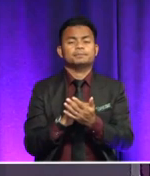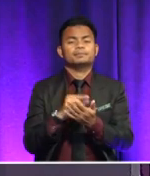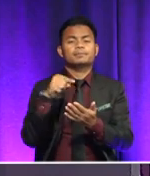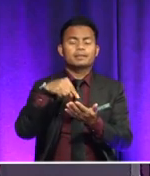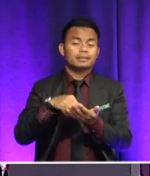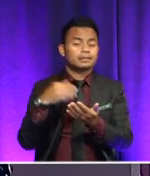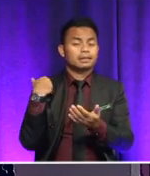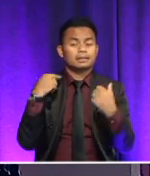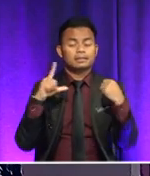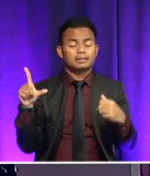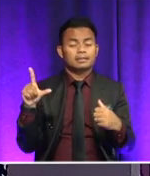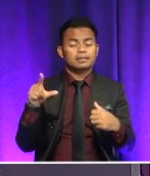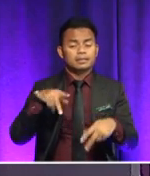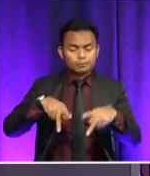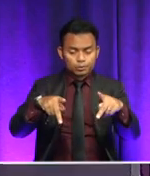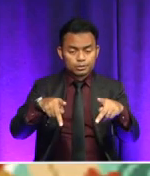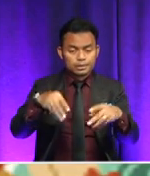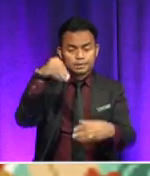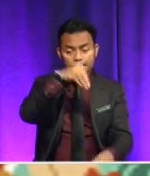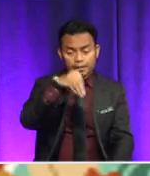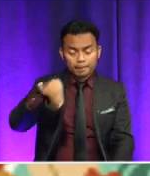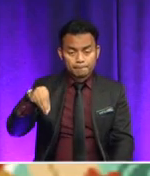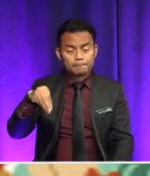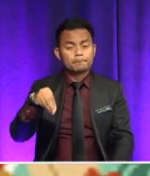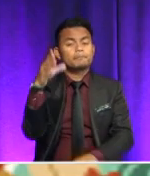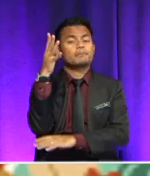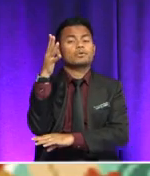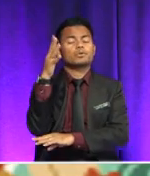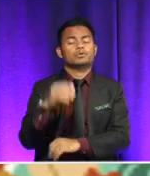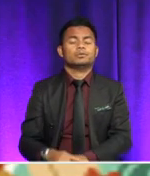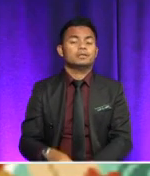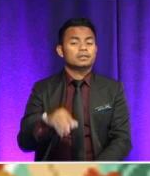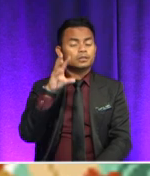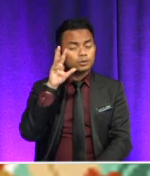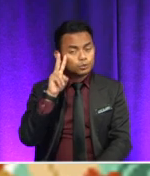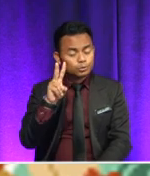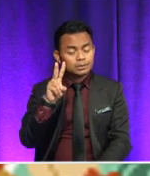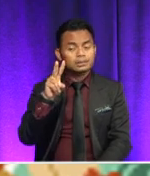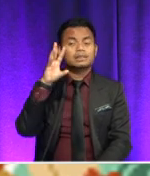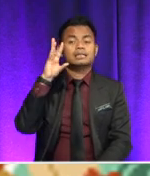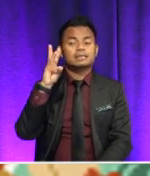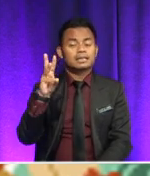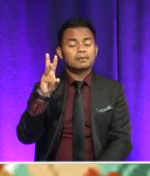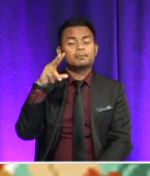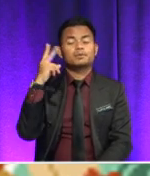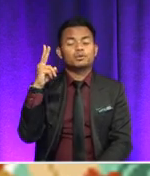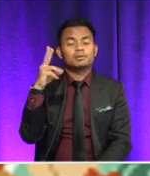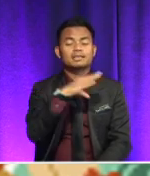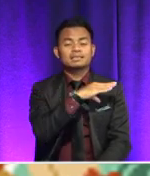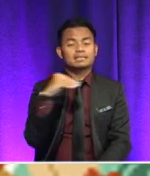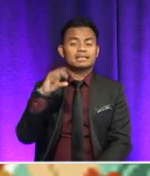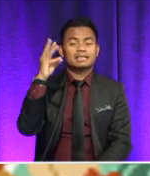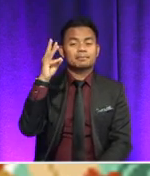pokok kenap yaitu daripada dua minggu 6 minggu 12 minggu dan seterusnya 16 Minggu